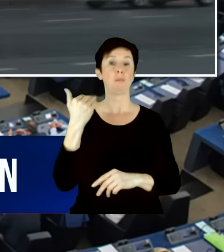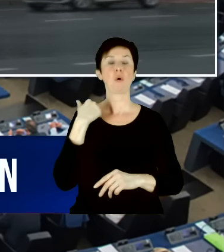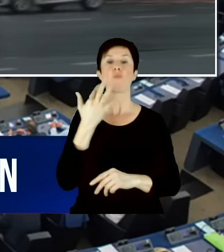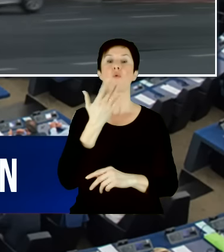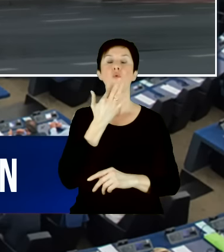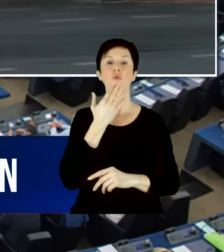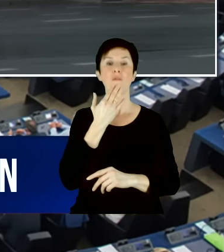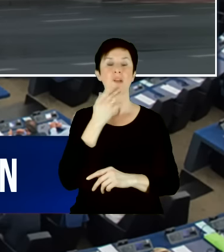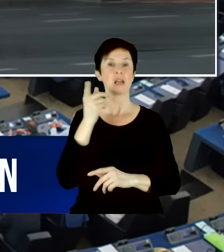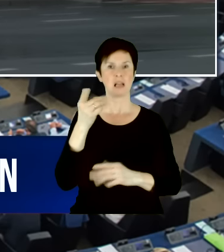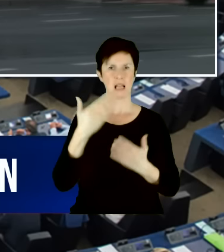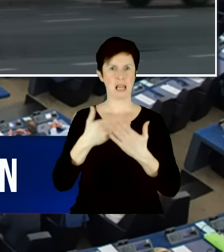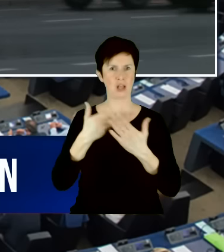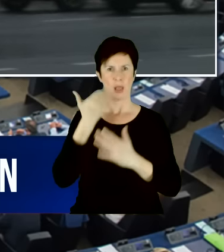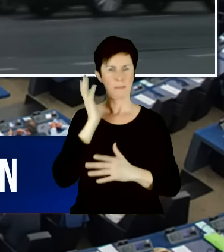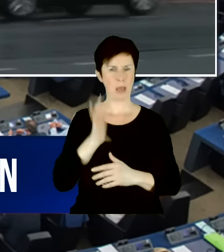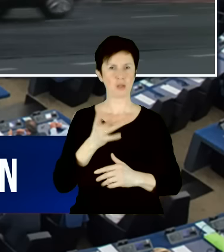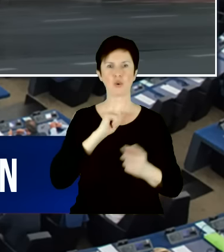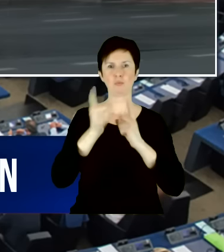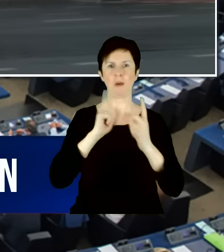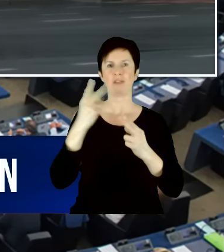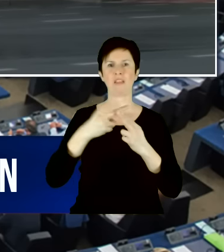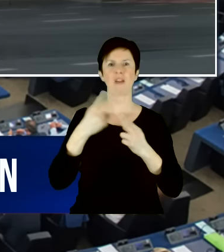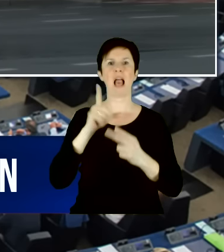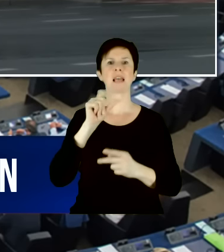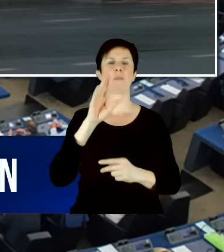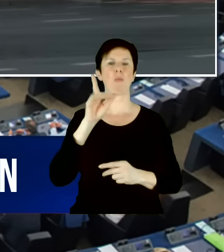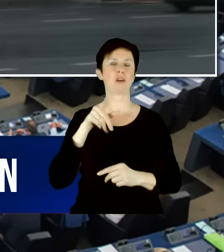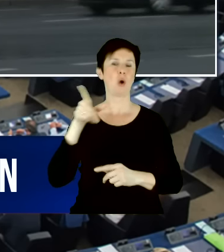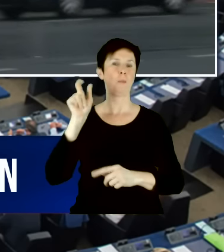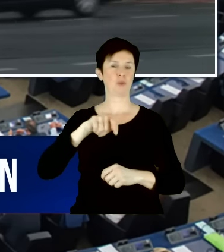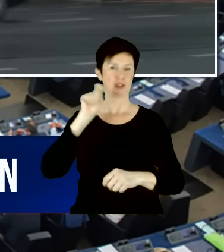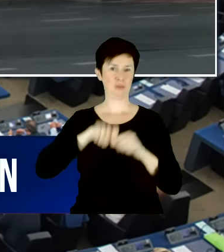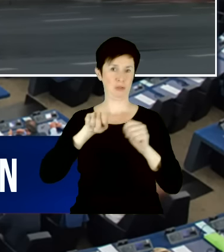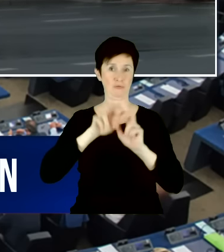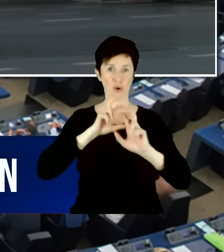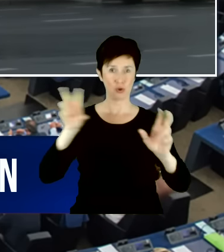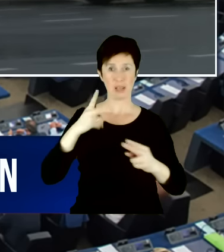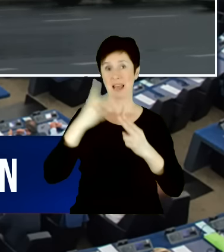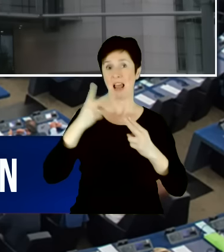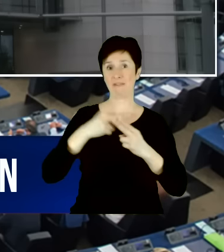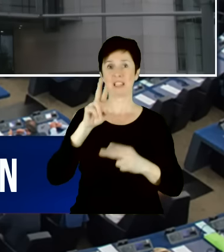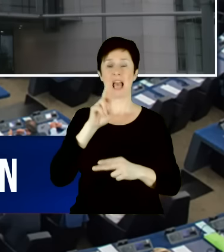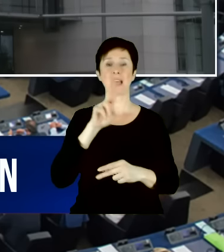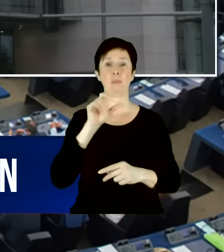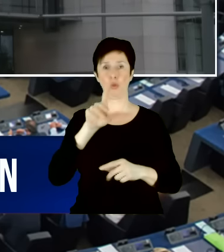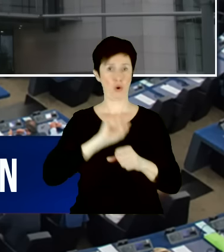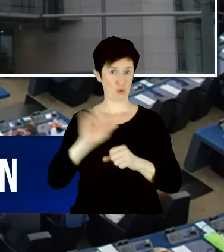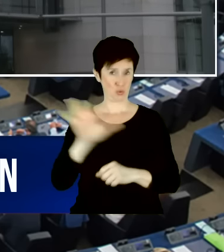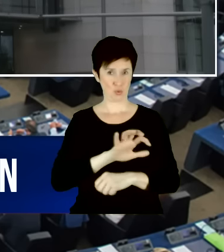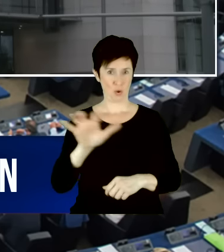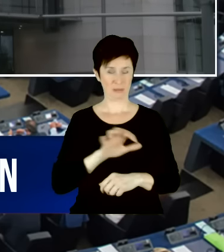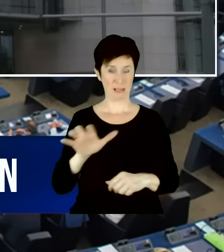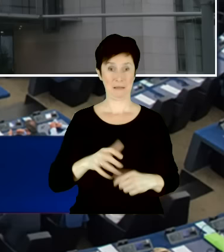będzie rozmawiał z telewizją Republika. Mówi, że musi sprawdzić, czy telewizja Republika to nie są złodzieje, bo